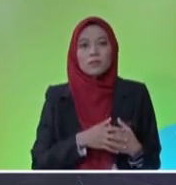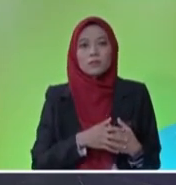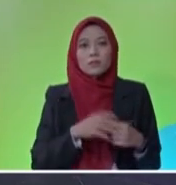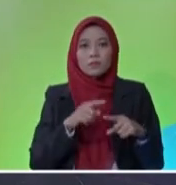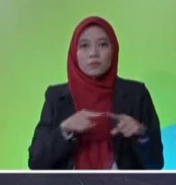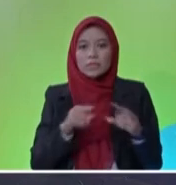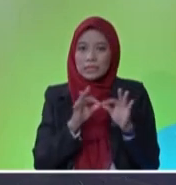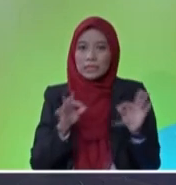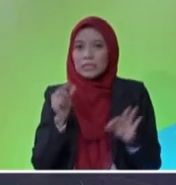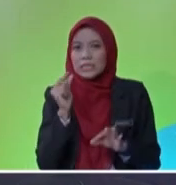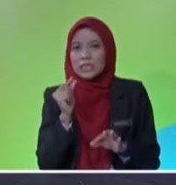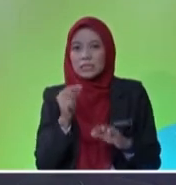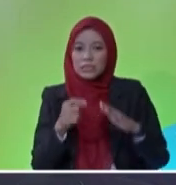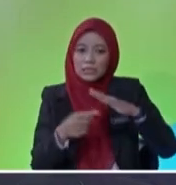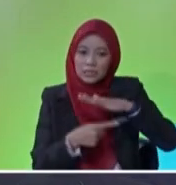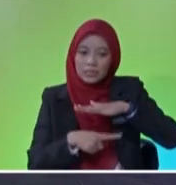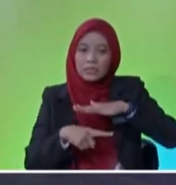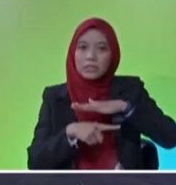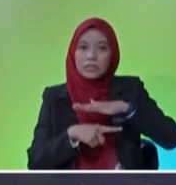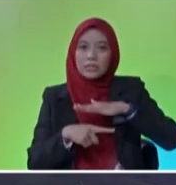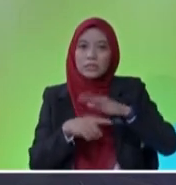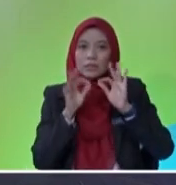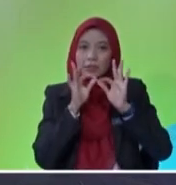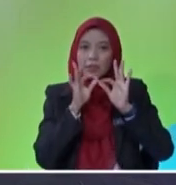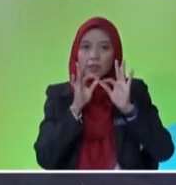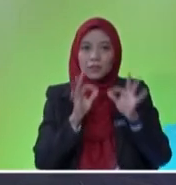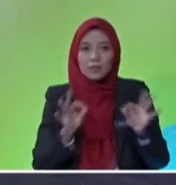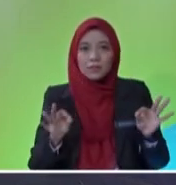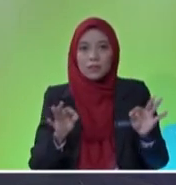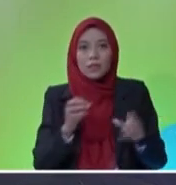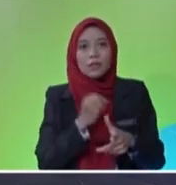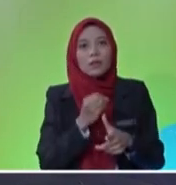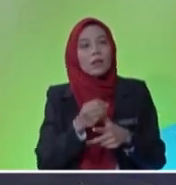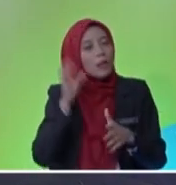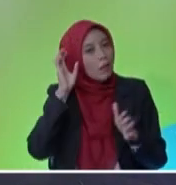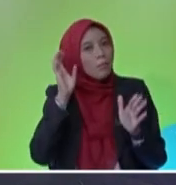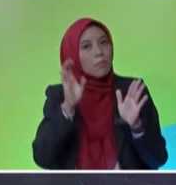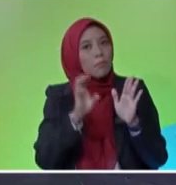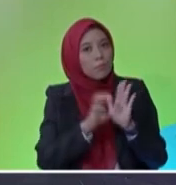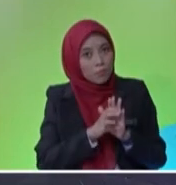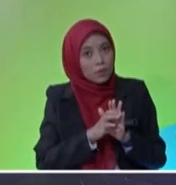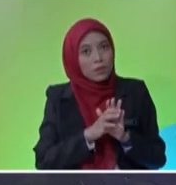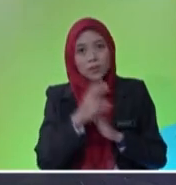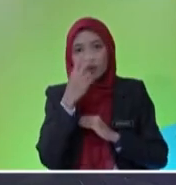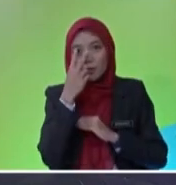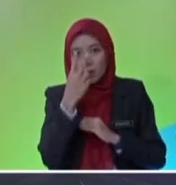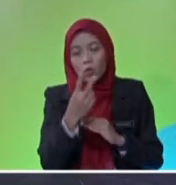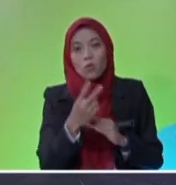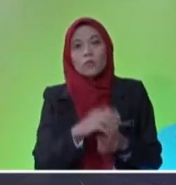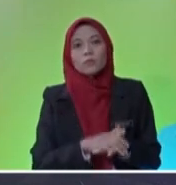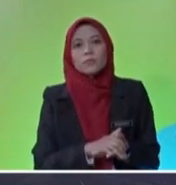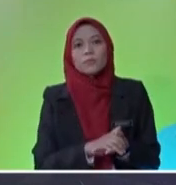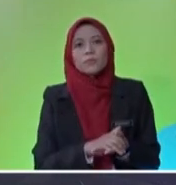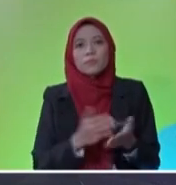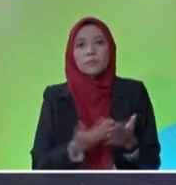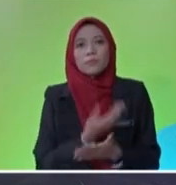berdasarkan petingkat atau berdasarkan gambar yang telah dilihat baru